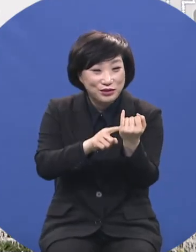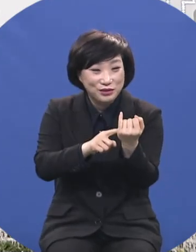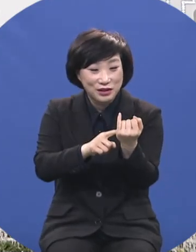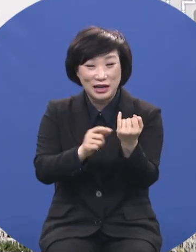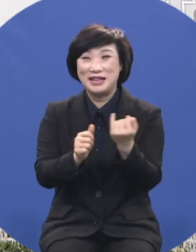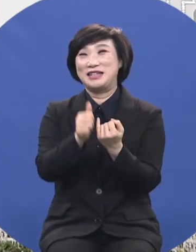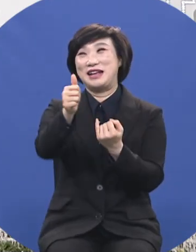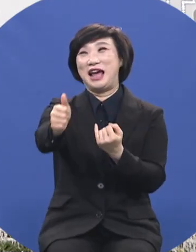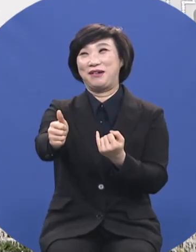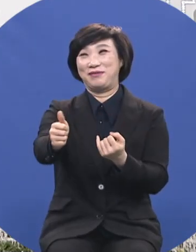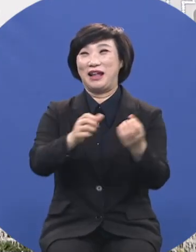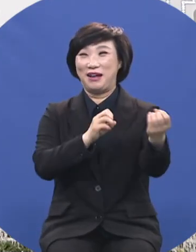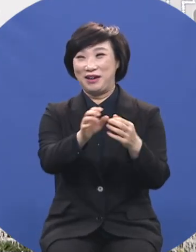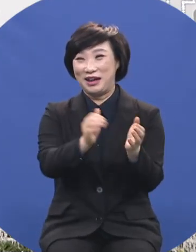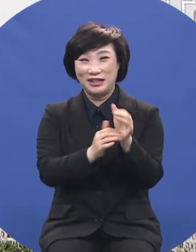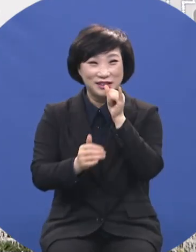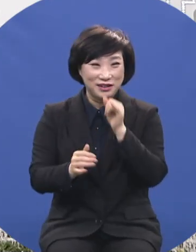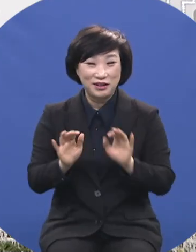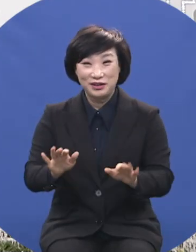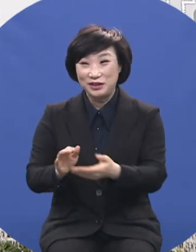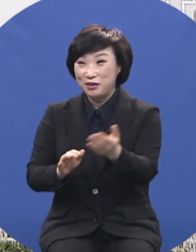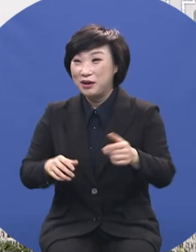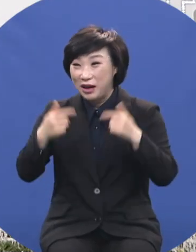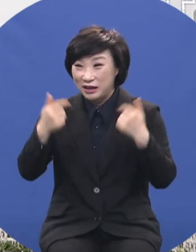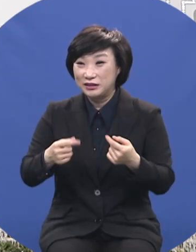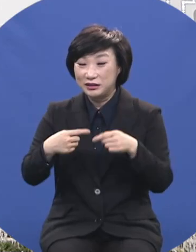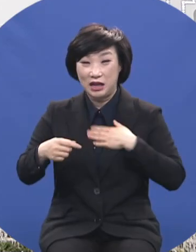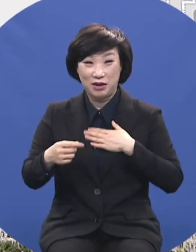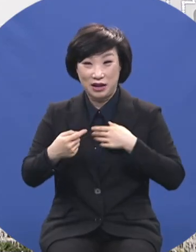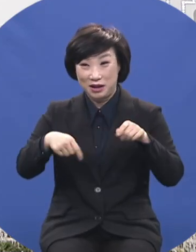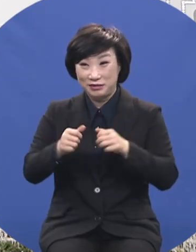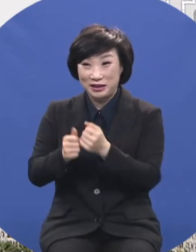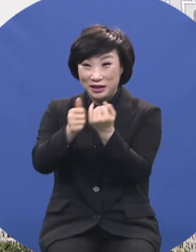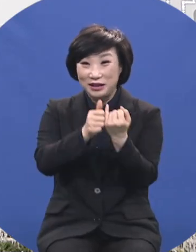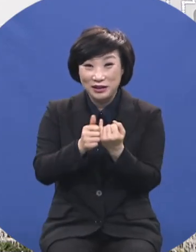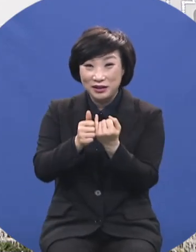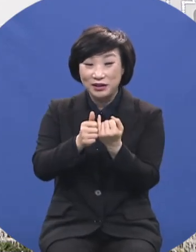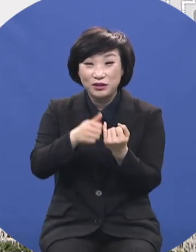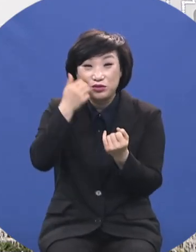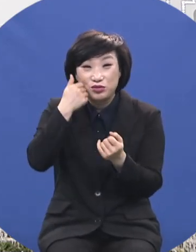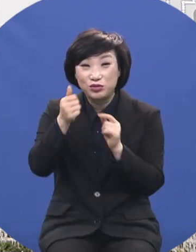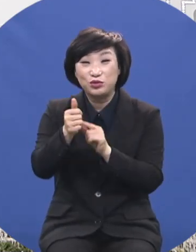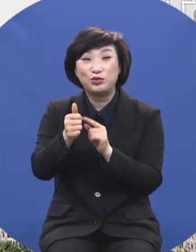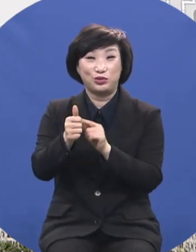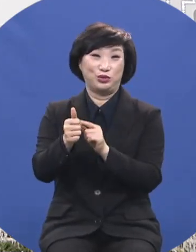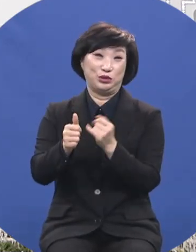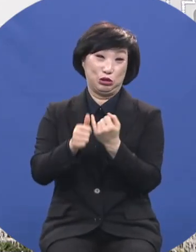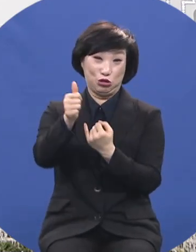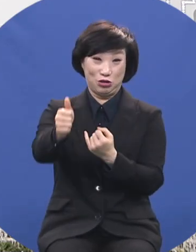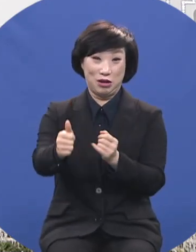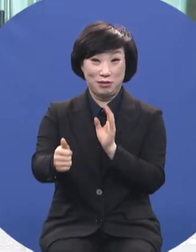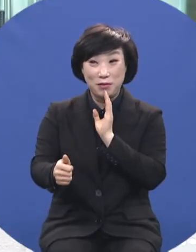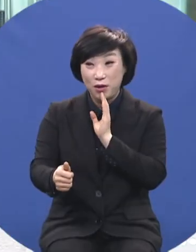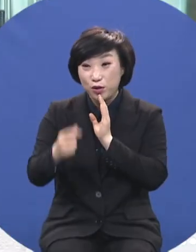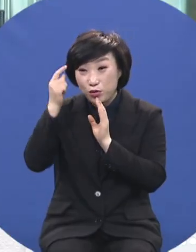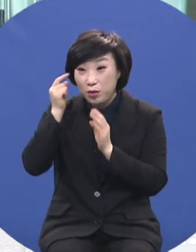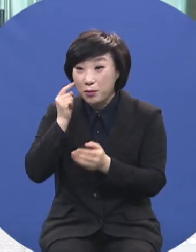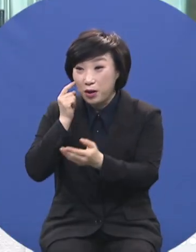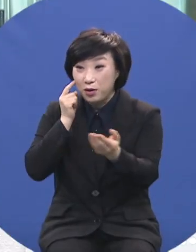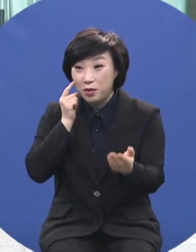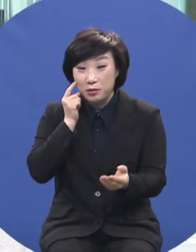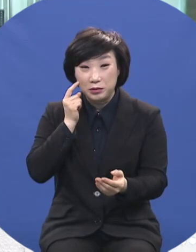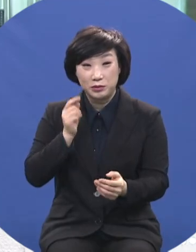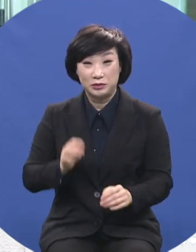신랑이지. 항상 함께 있는 사람이 누구냐니까. 생각 한번 해봐. 항상 함께 있는